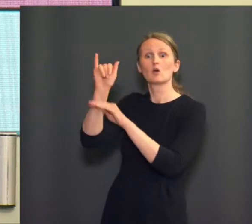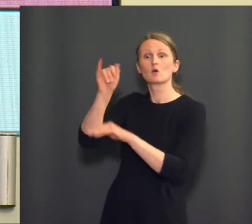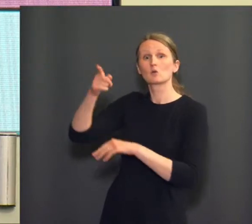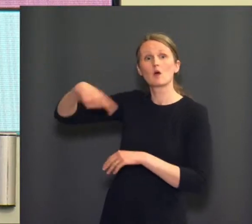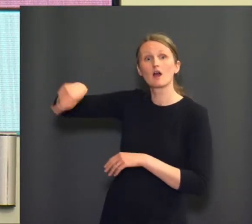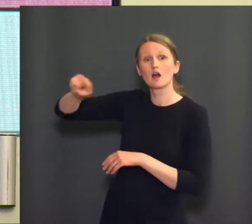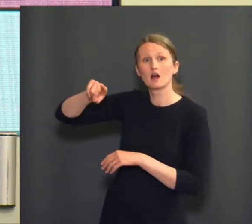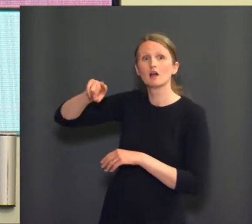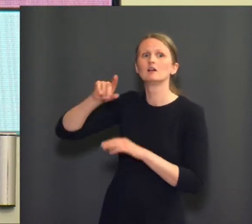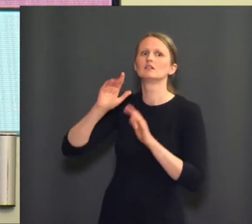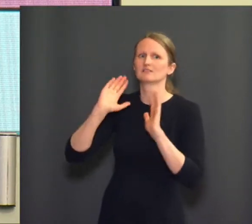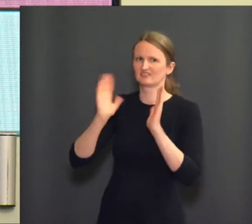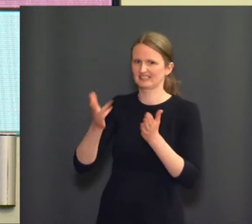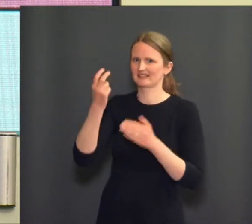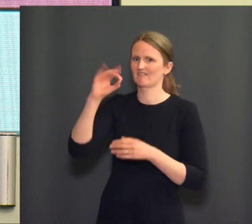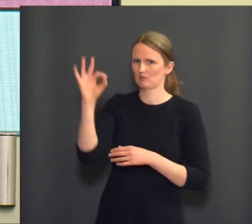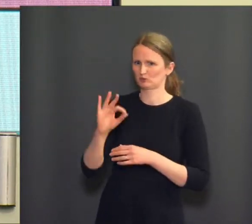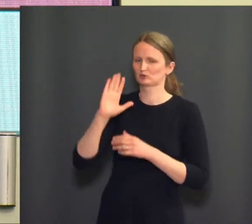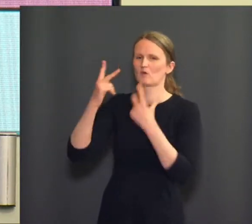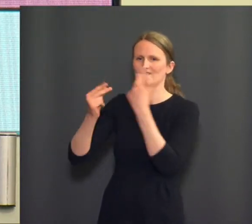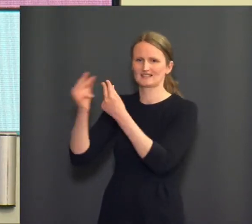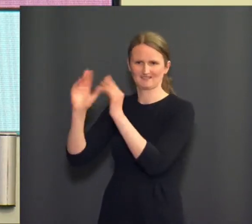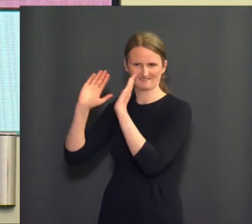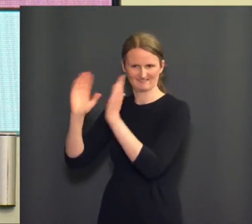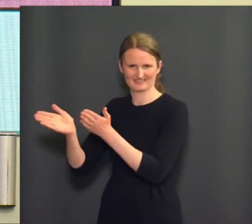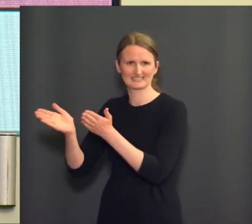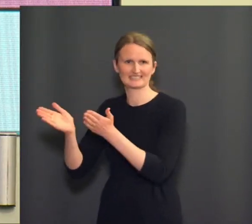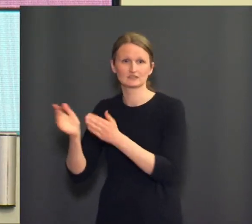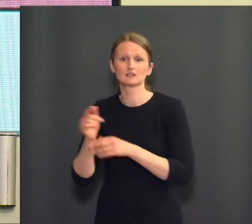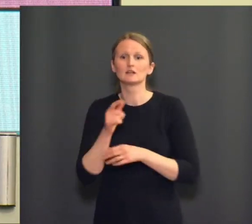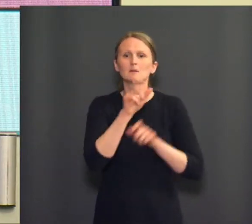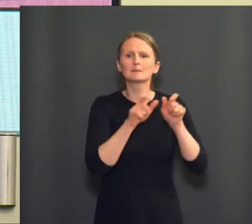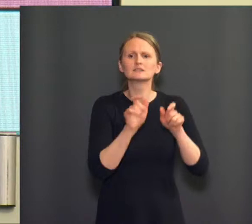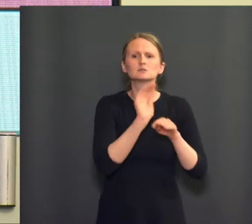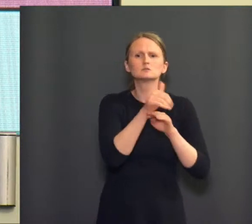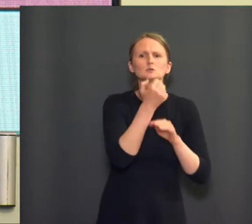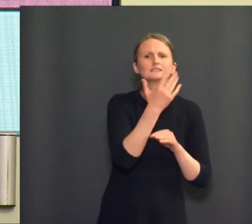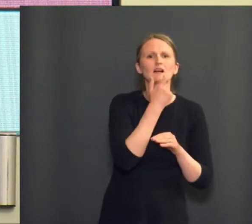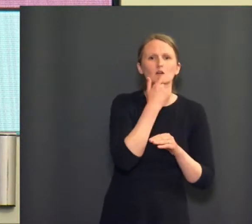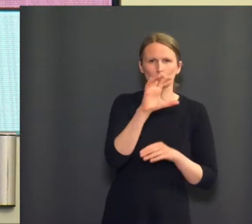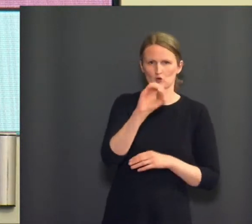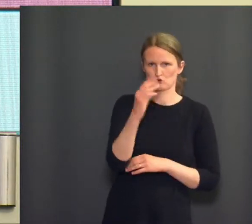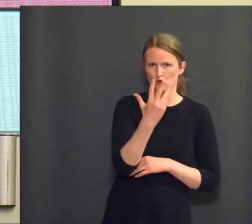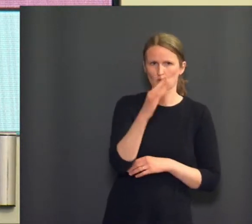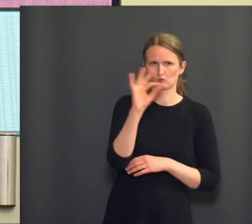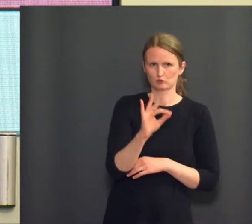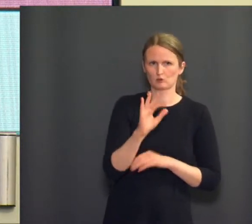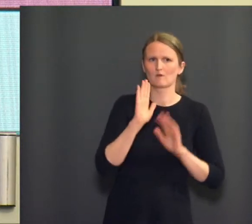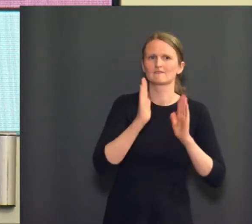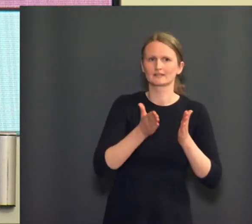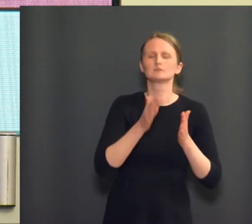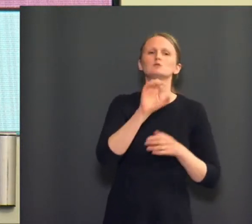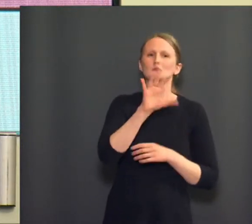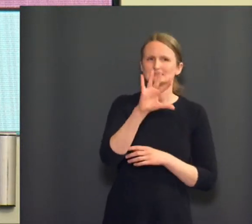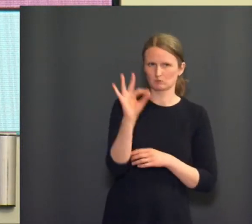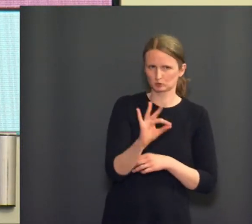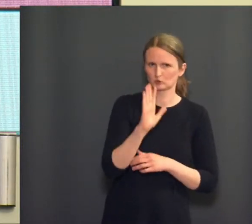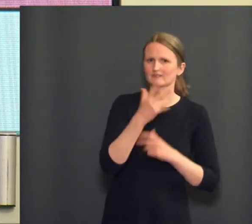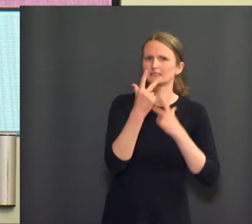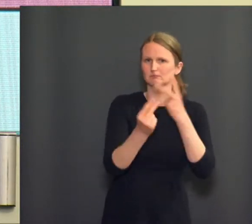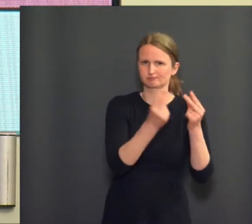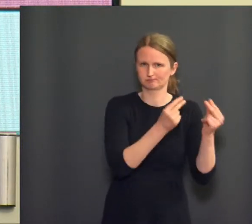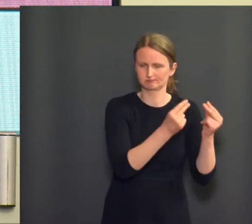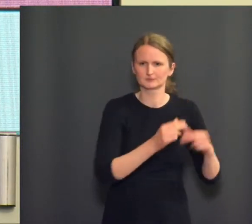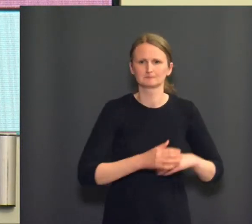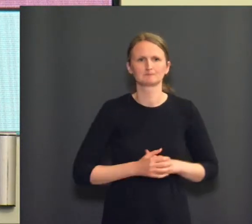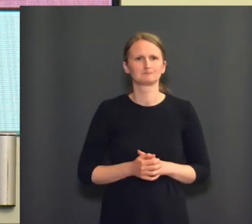ans, 39% de ces personnes. Notre thème des maisons de repos du vendredi sera assez court puisque la situation